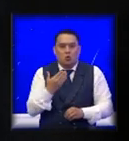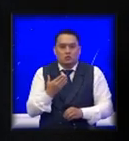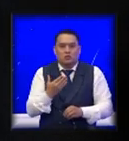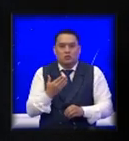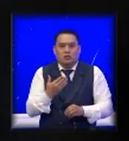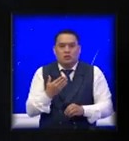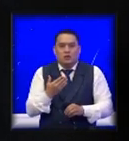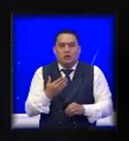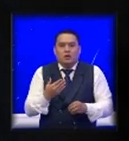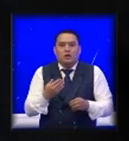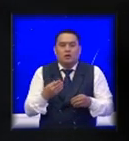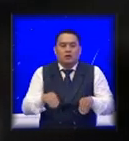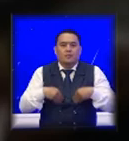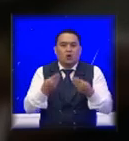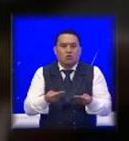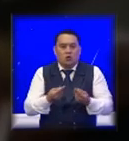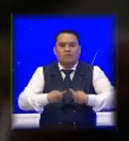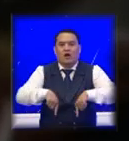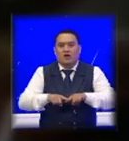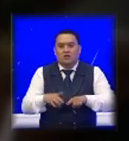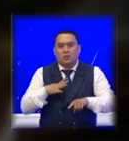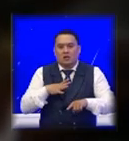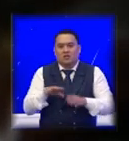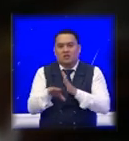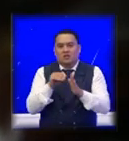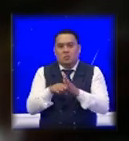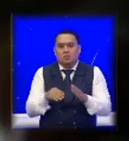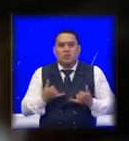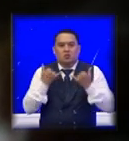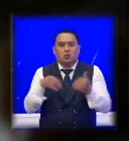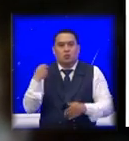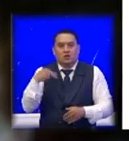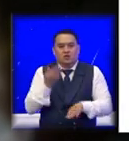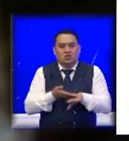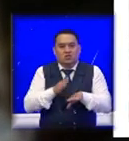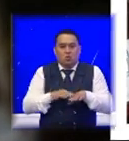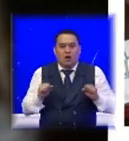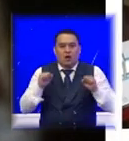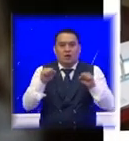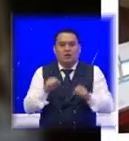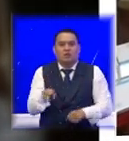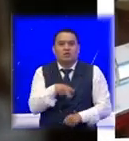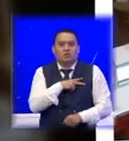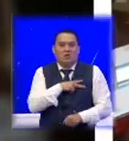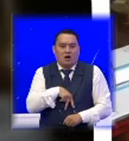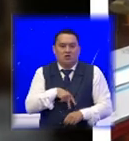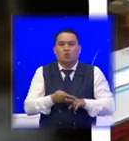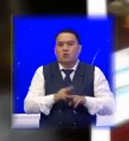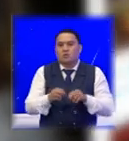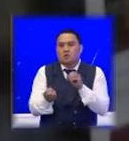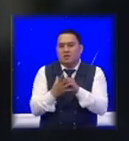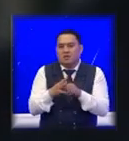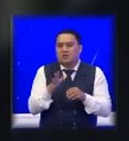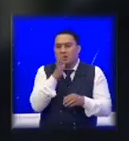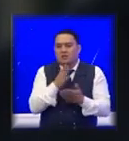Кайрат Булатович сложил полномочия главы организации и был избран почетным президентом Федерации тяжелой атлетики. Награжден медалями за 15